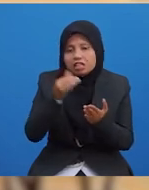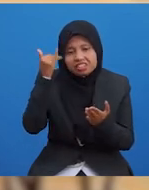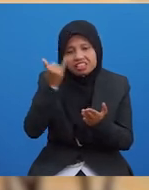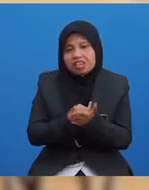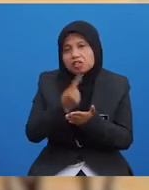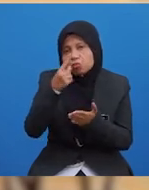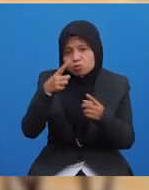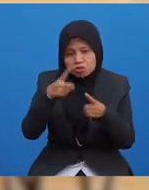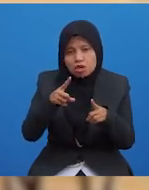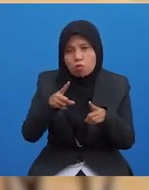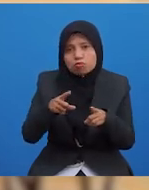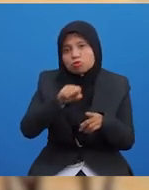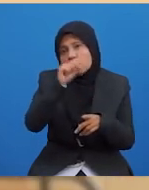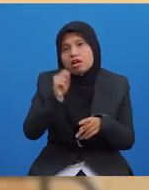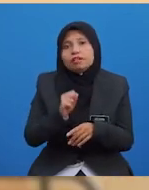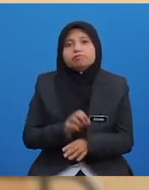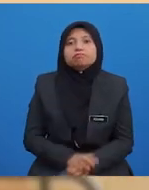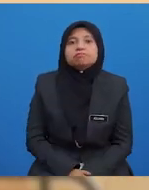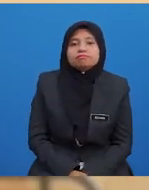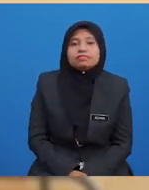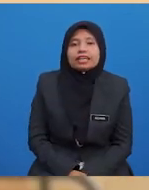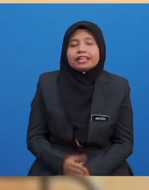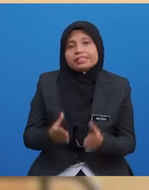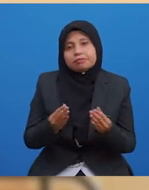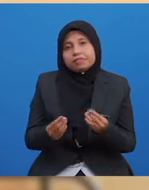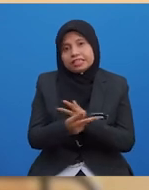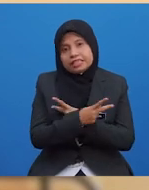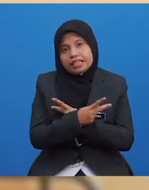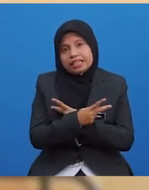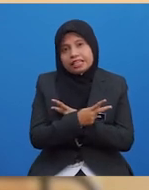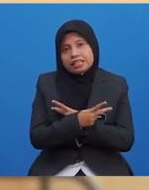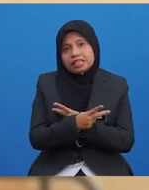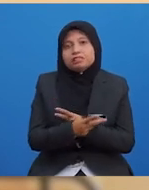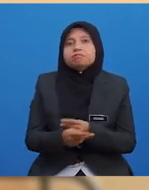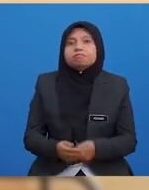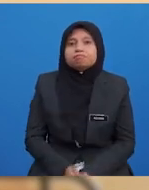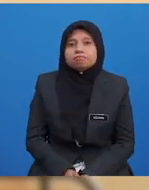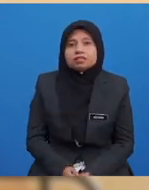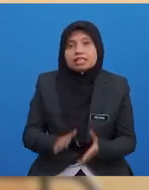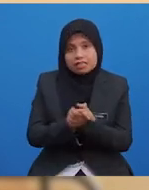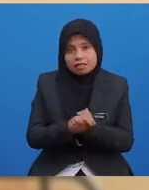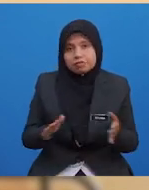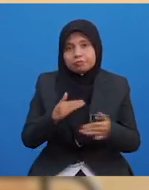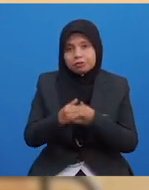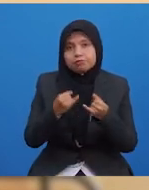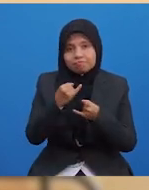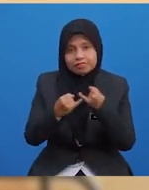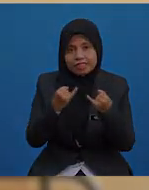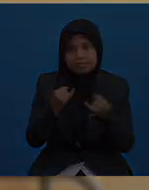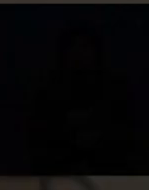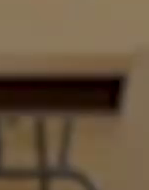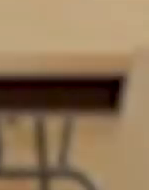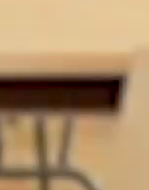soalan-soalan berkaitan pola perubahan. Sekian buat kali ini. Terima kasih kerana menonton. Selamat maju jaya.